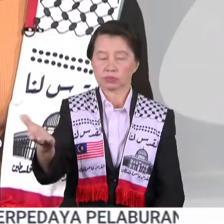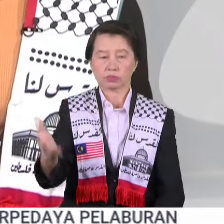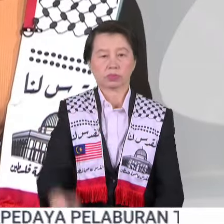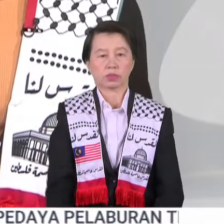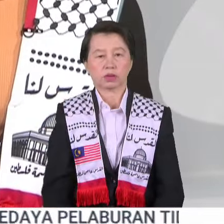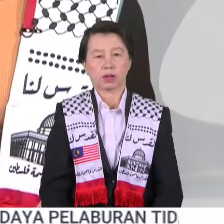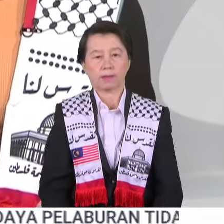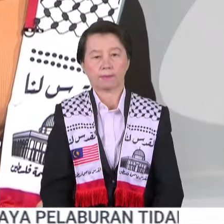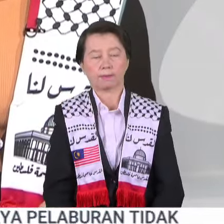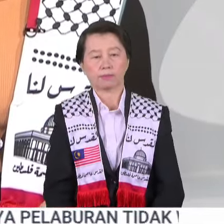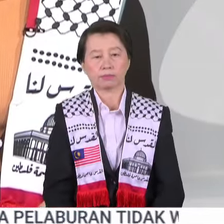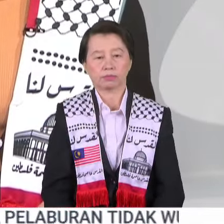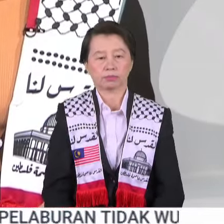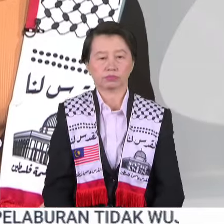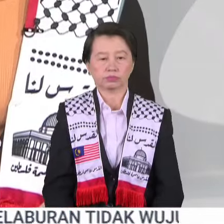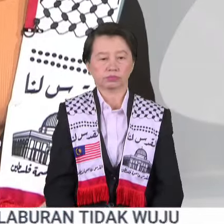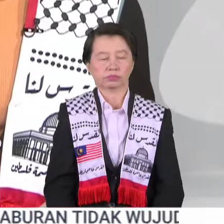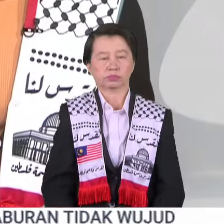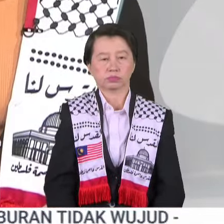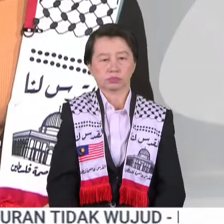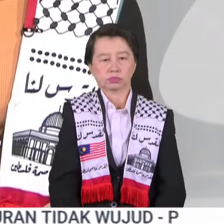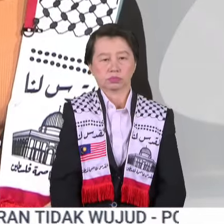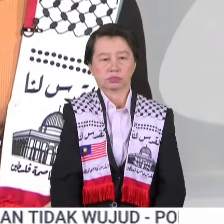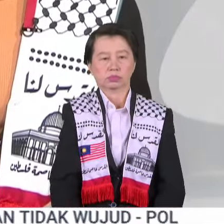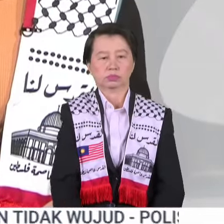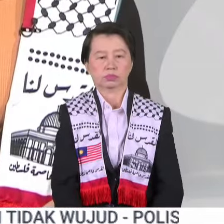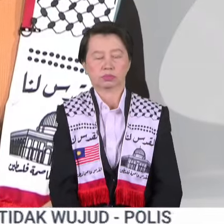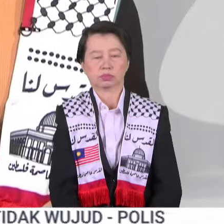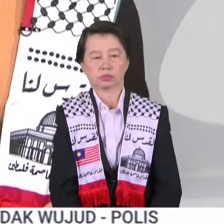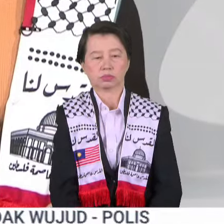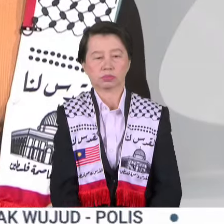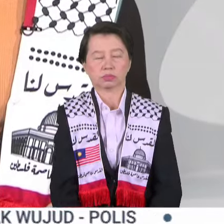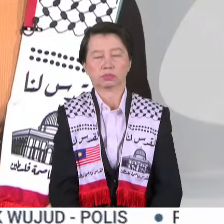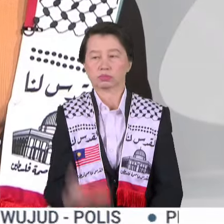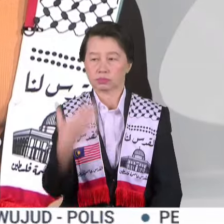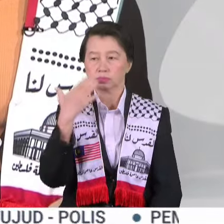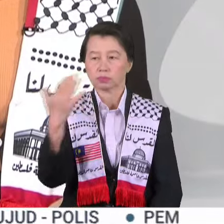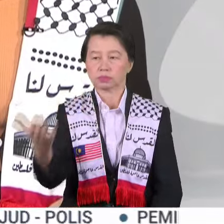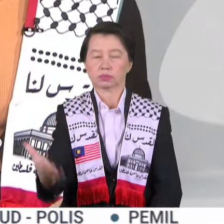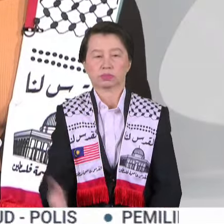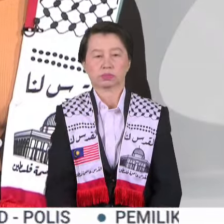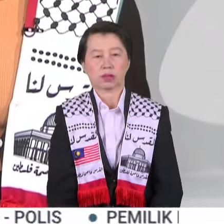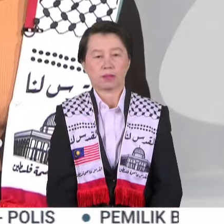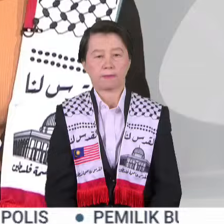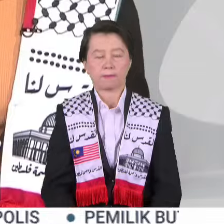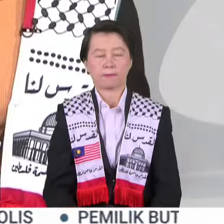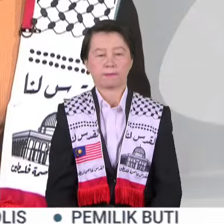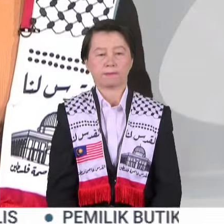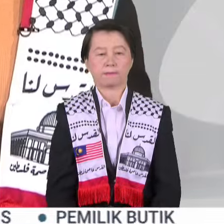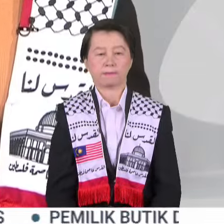bersama dengan Nurul untuk berita seterusnya silakan Nurul Terima kasih atas perincian daripada Sarawak itu